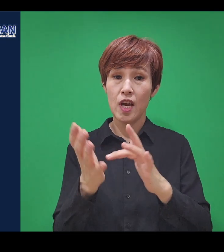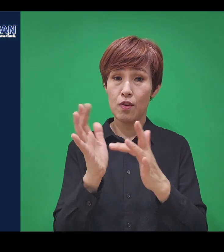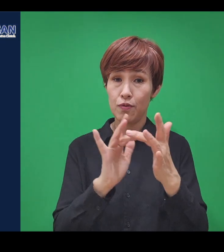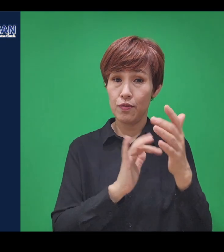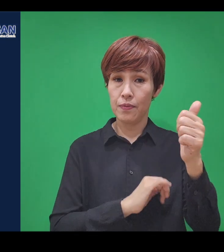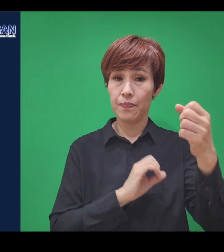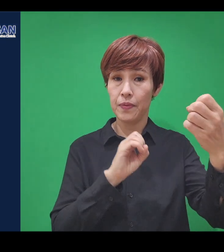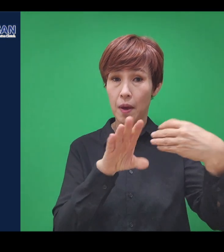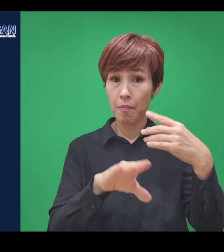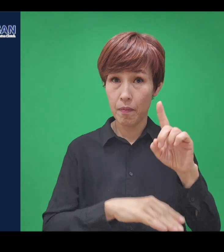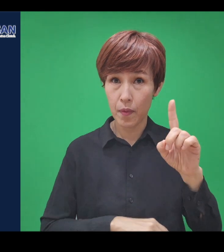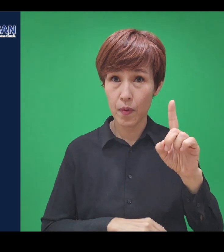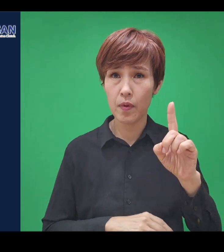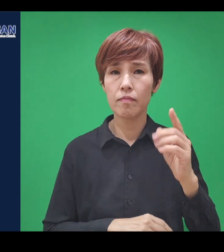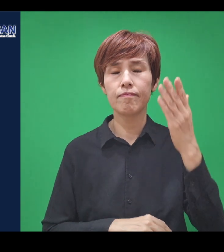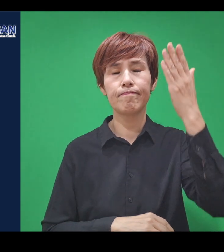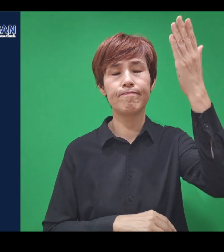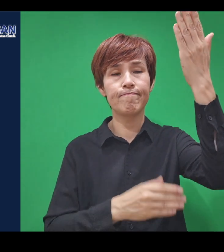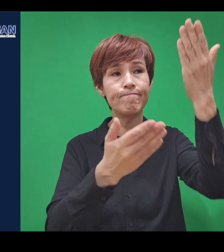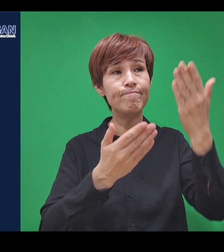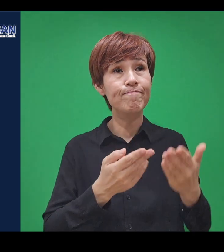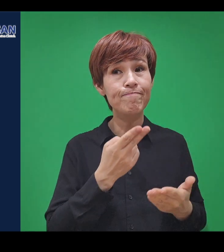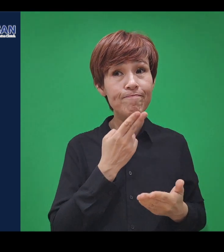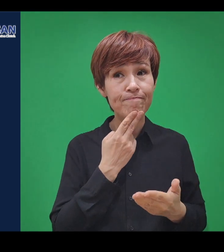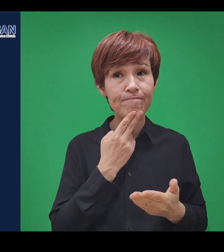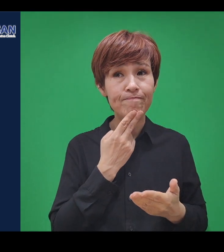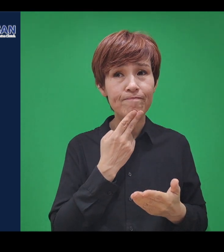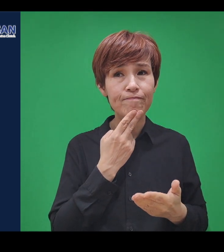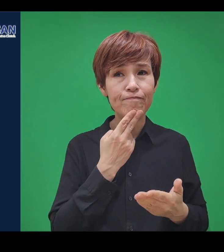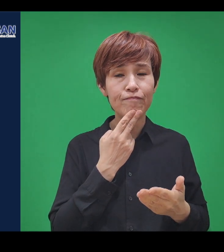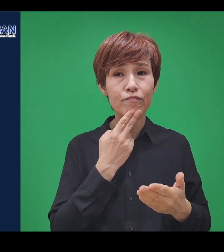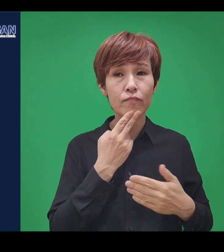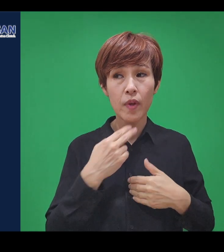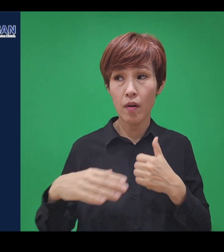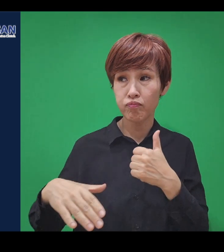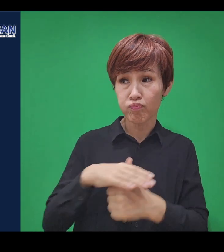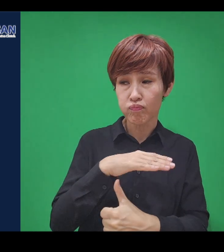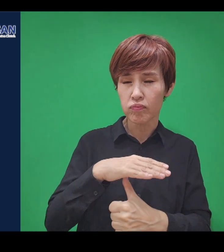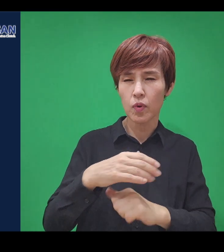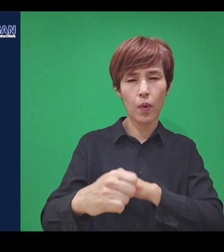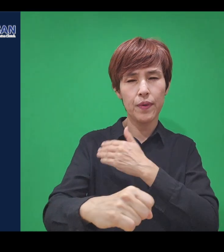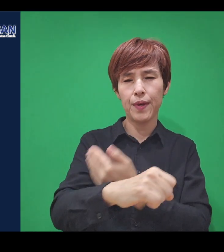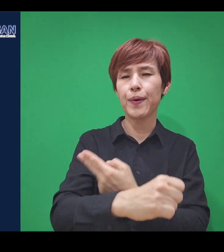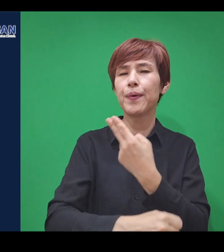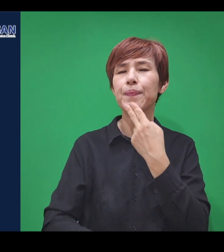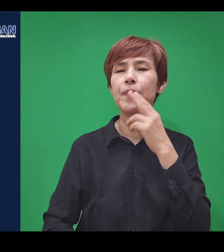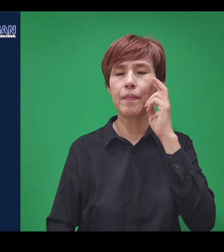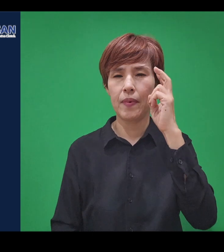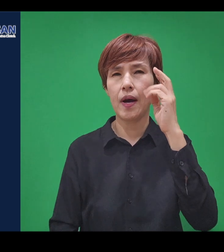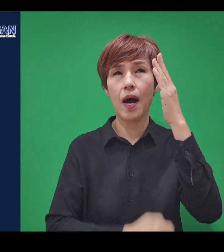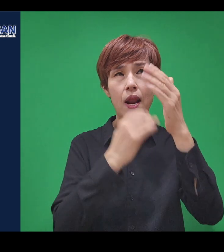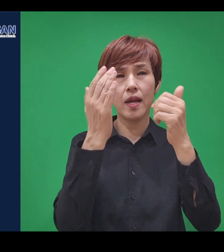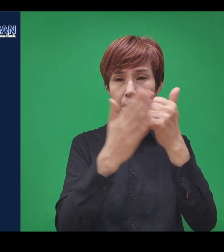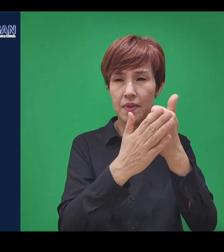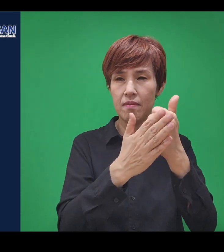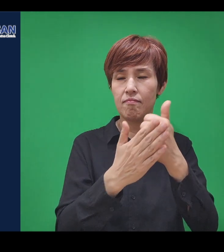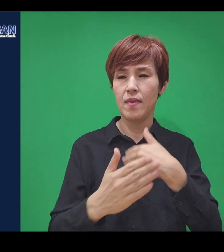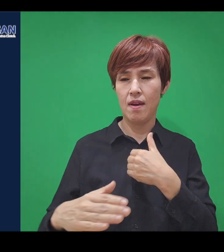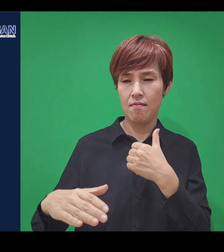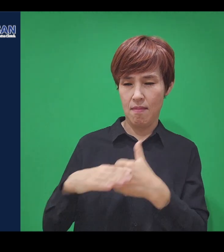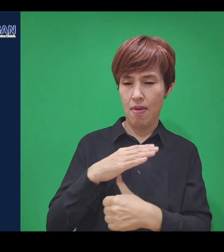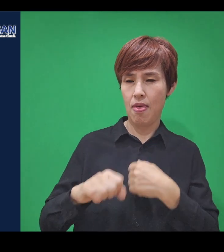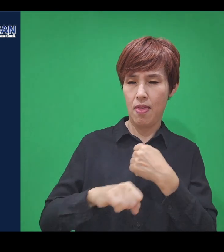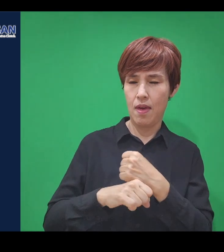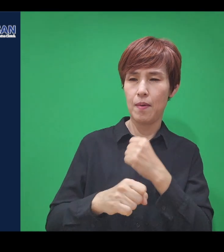예수께서 대답하시되 위에서 주지 아니하셨더라면 나를 해할 권한이 없었을 거다.